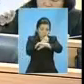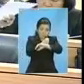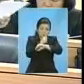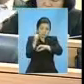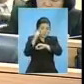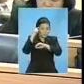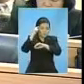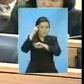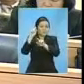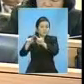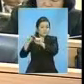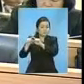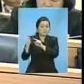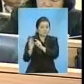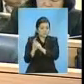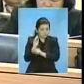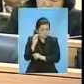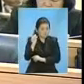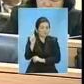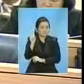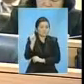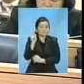เป็นสิ่งที่น่ายกย่อง